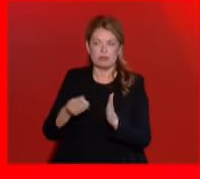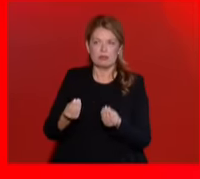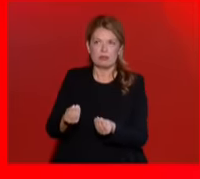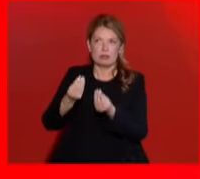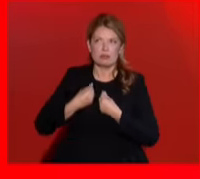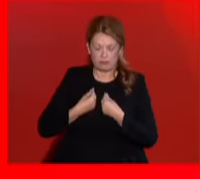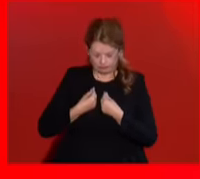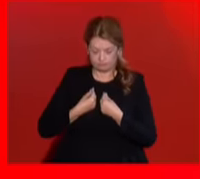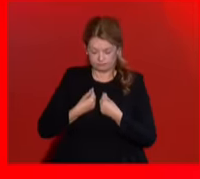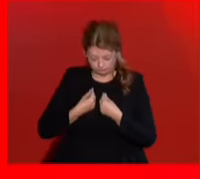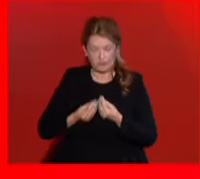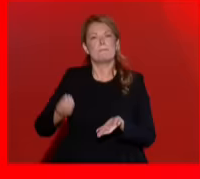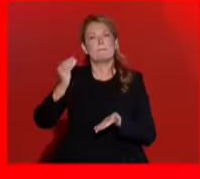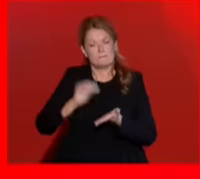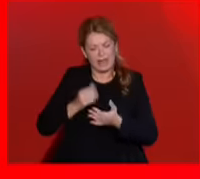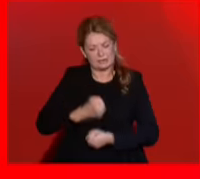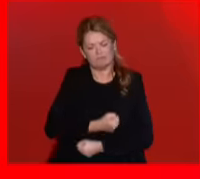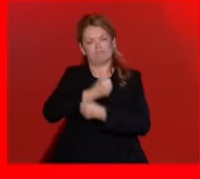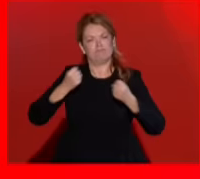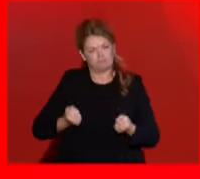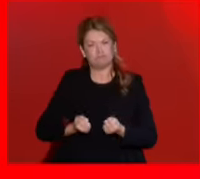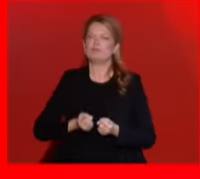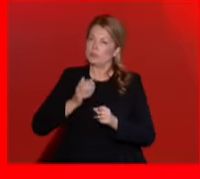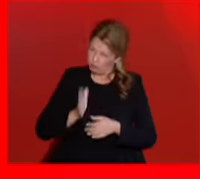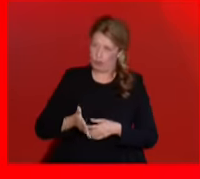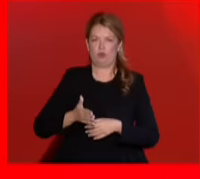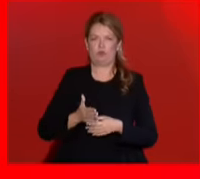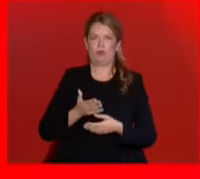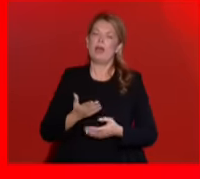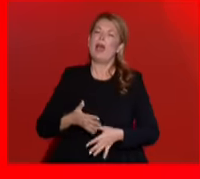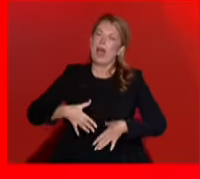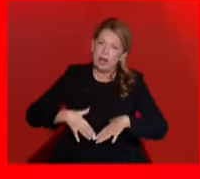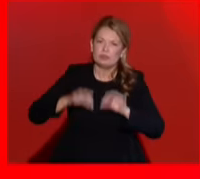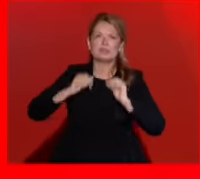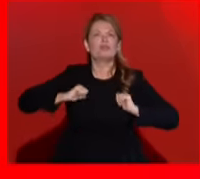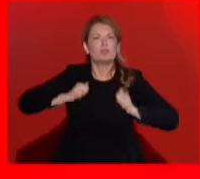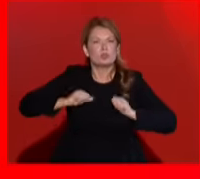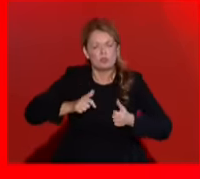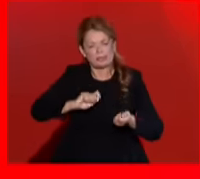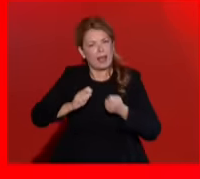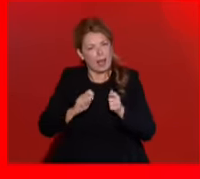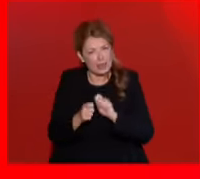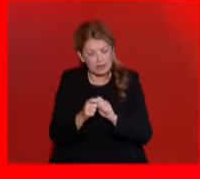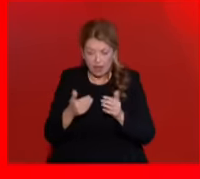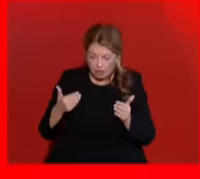να πρωταγωνιστήσουμε εκ νέου. Μας έδινε τη δυνατότητα να πάρουμε πρωτοβουλίες. Κάτι τέτοιο δεν